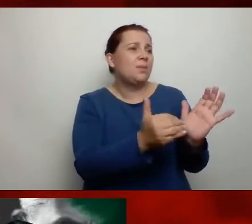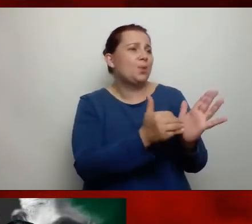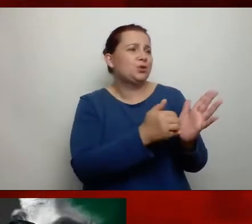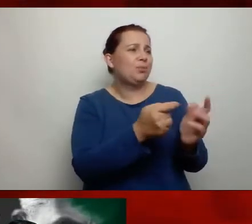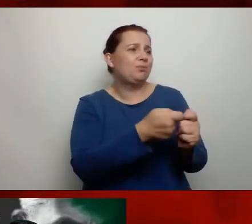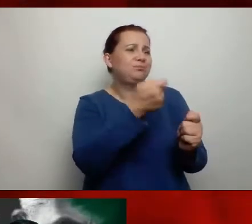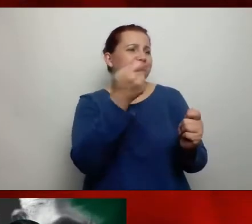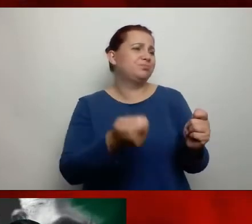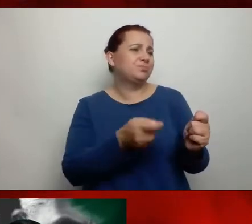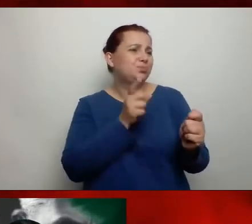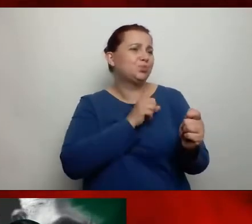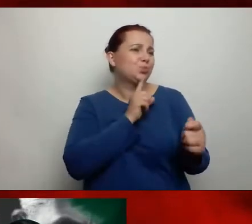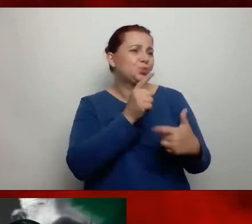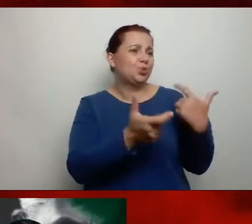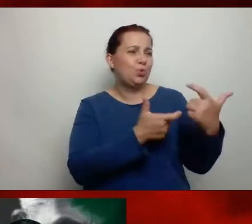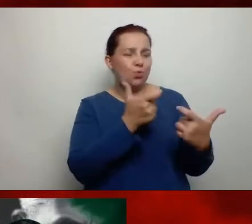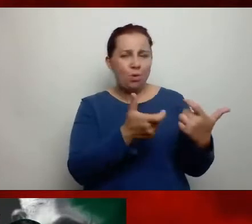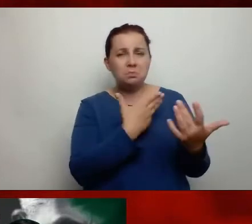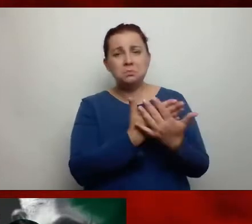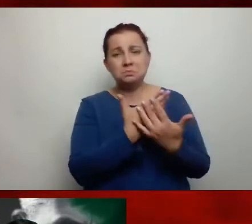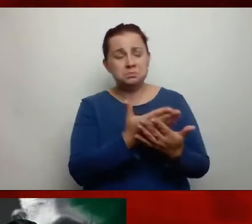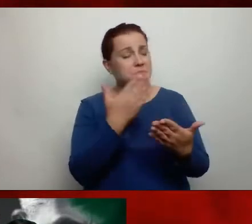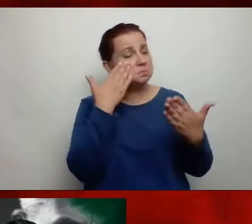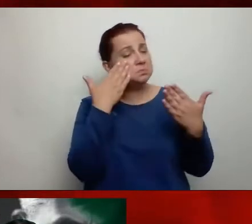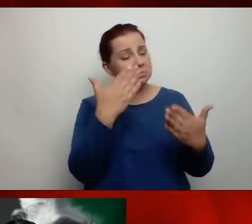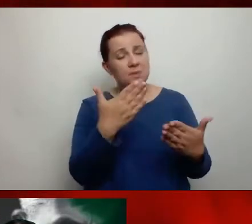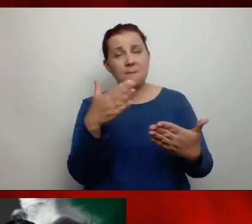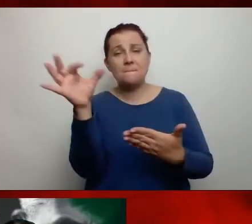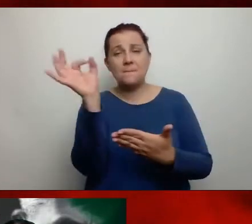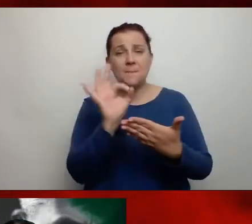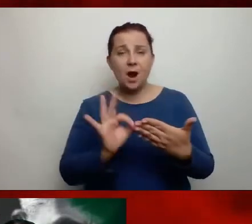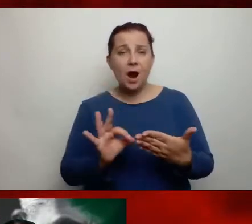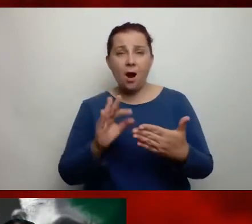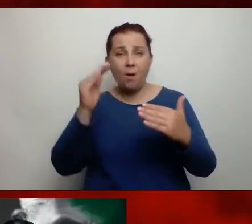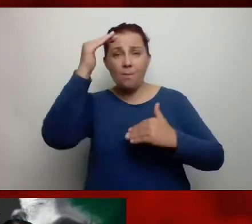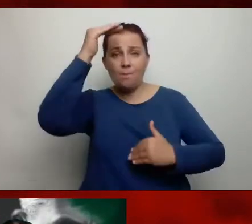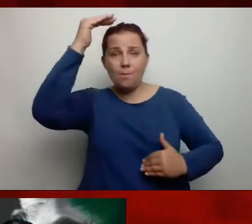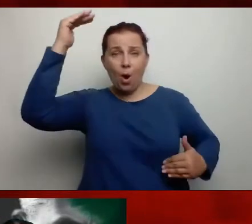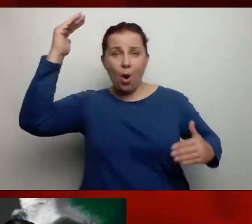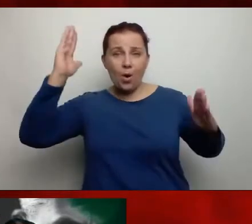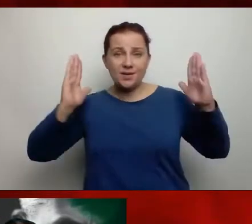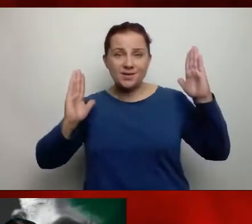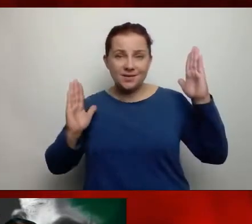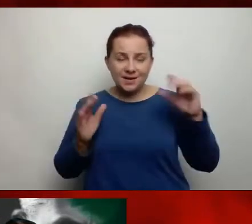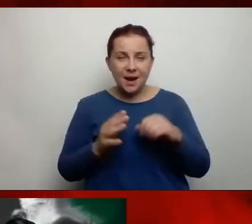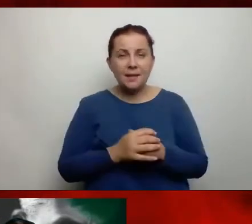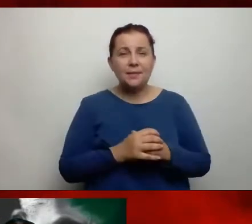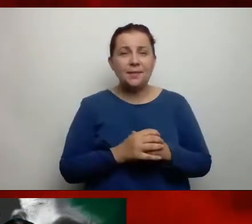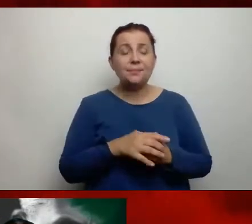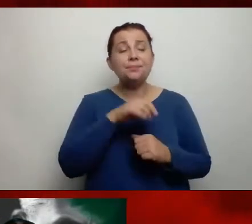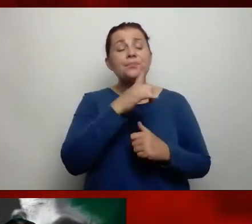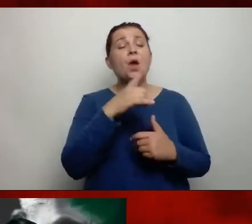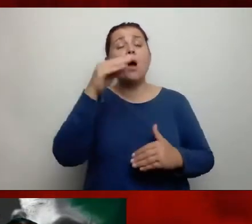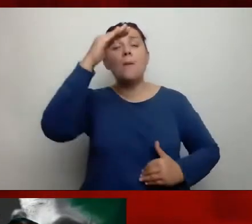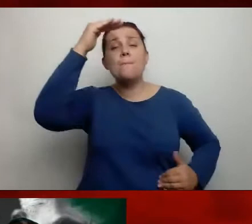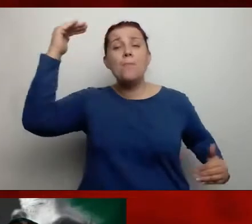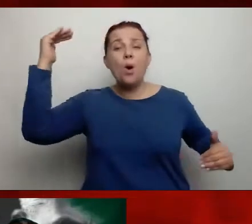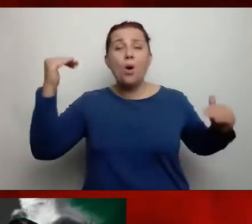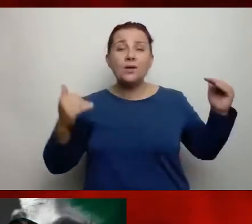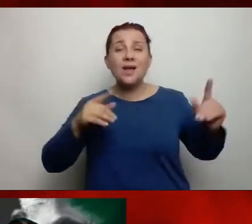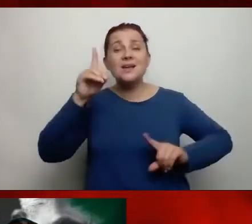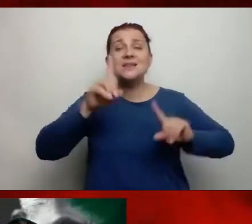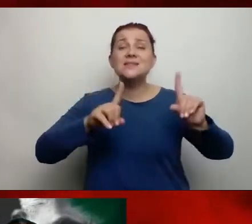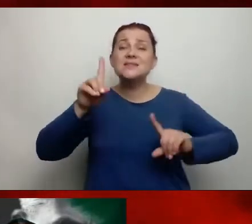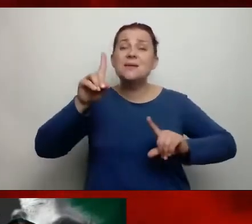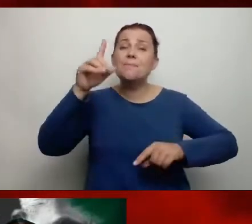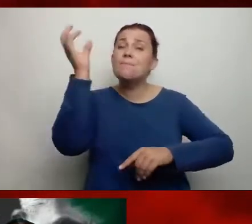i skupił się właśnie na malowaniu portretów. Te portrety malował w zależności od tego, ile klient